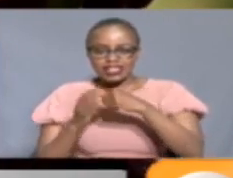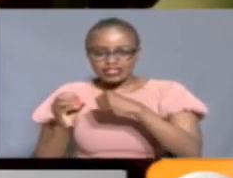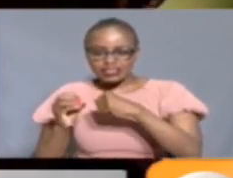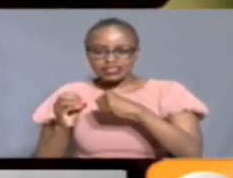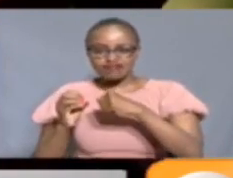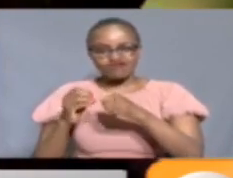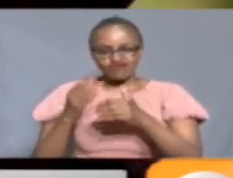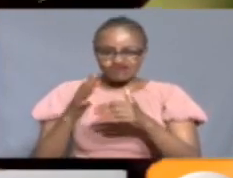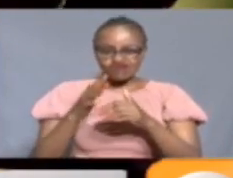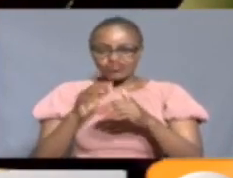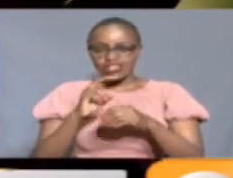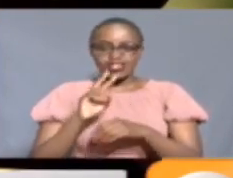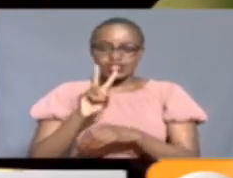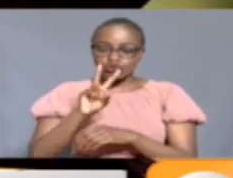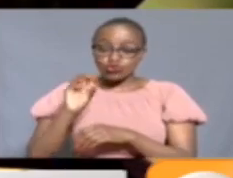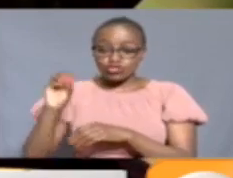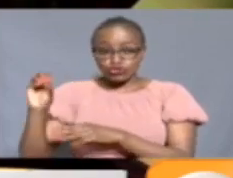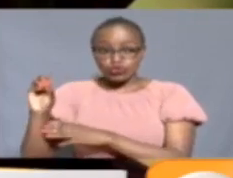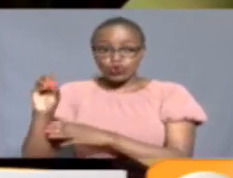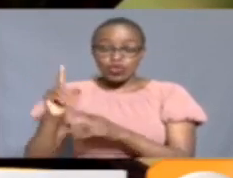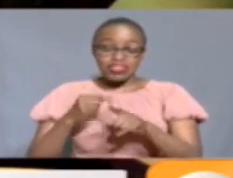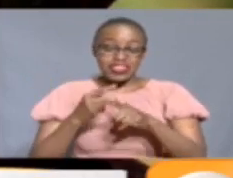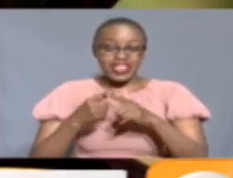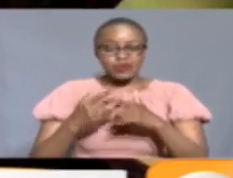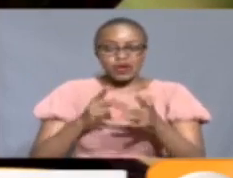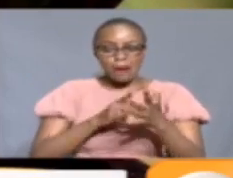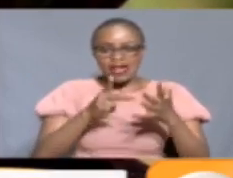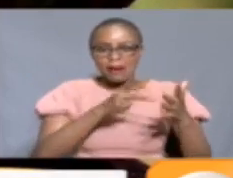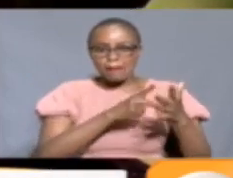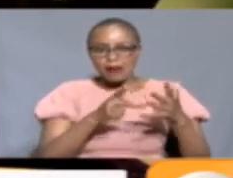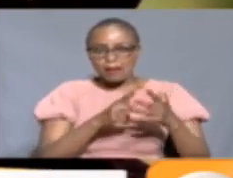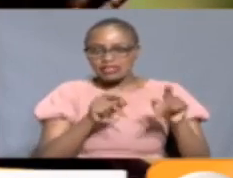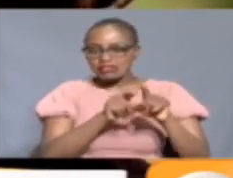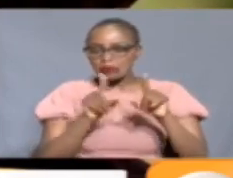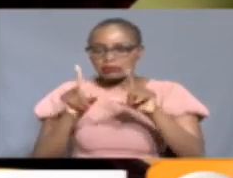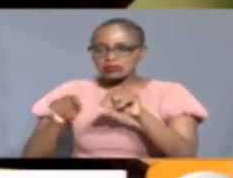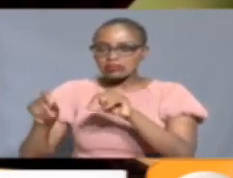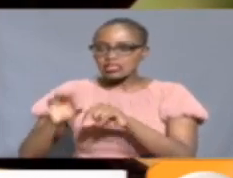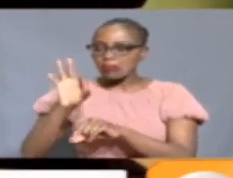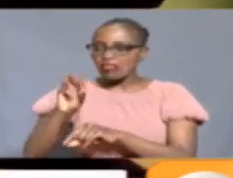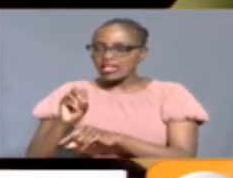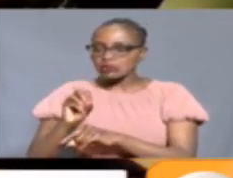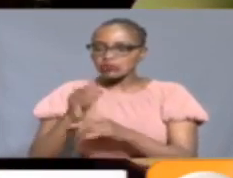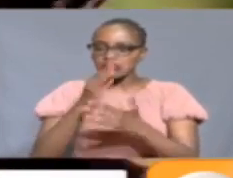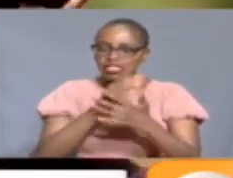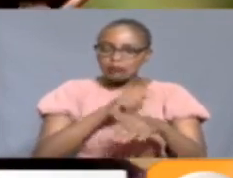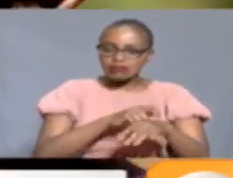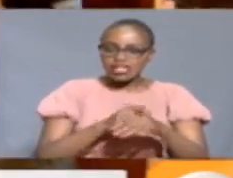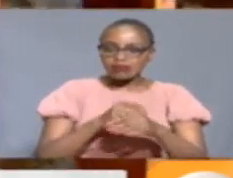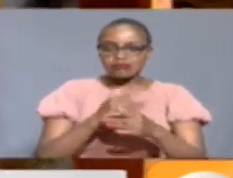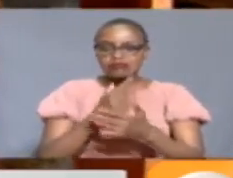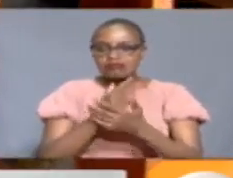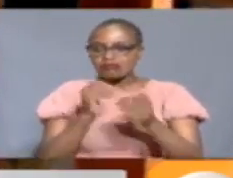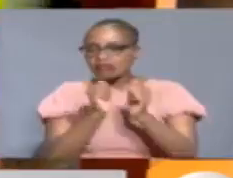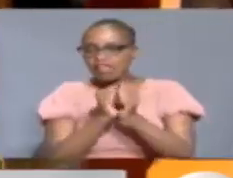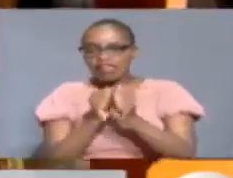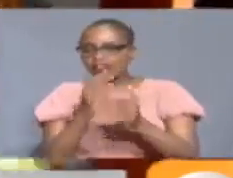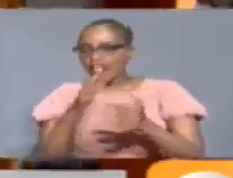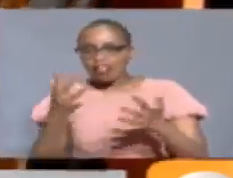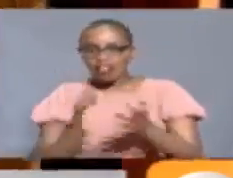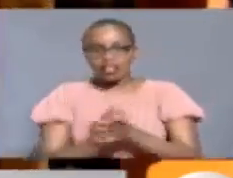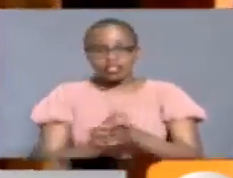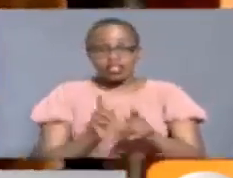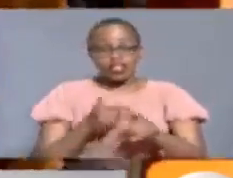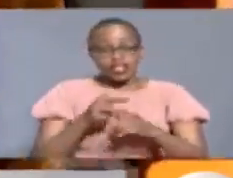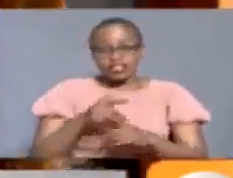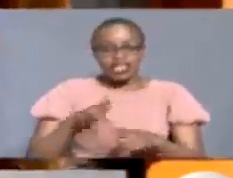hapo 2000 ikawa tunalipwa kama shilingi 30, wakati mwingine 10 na kitu. David